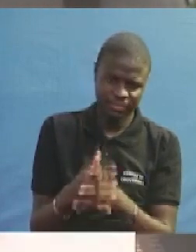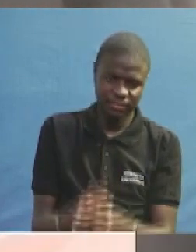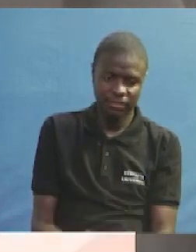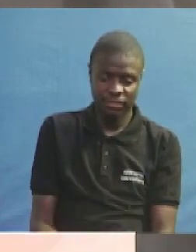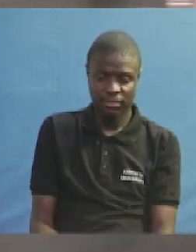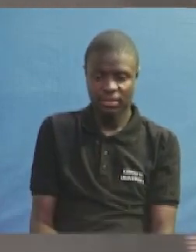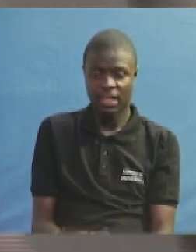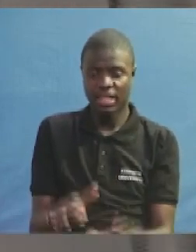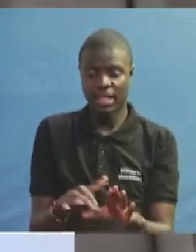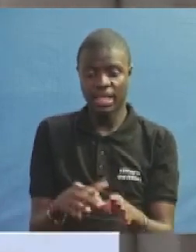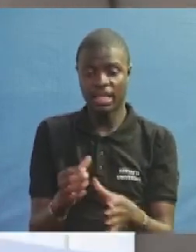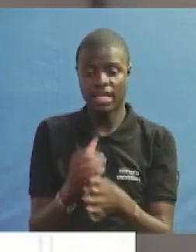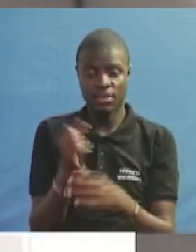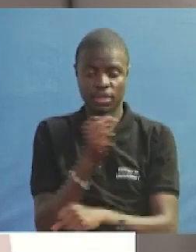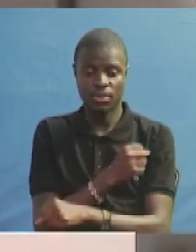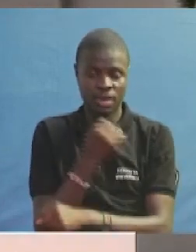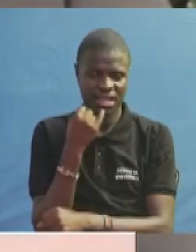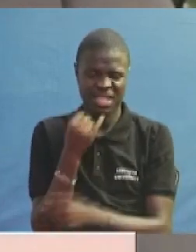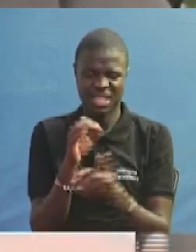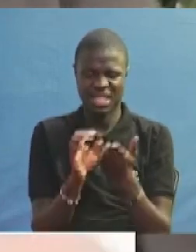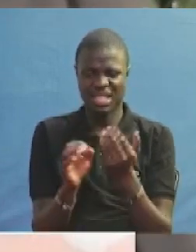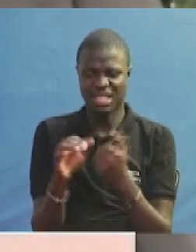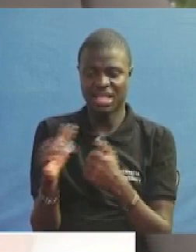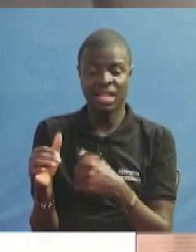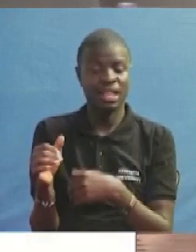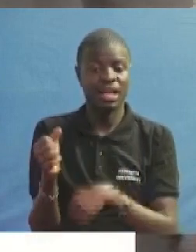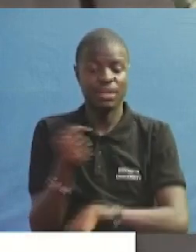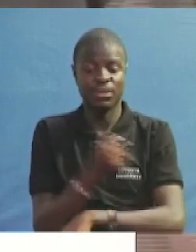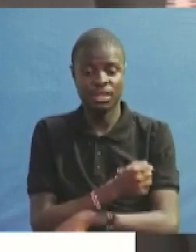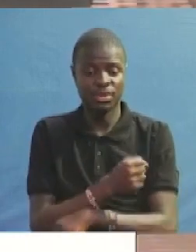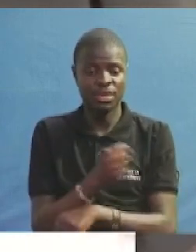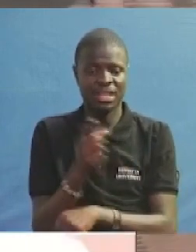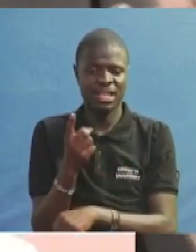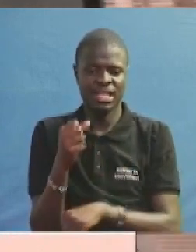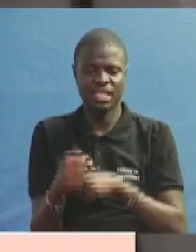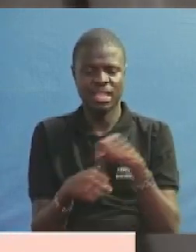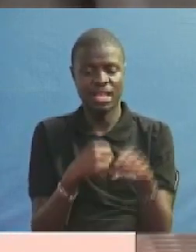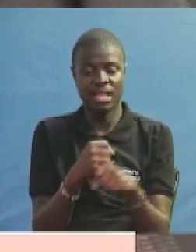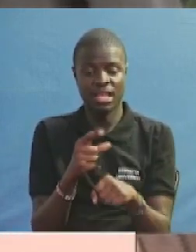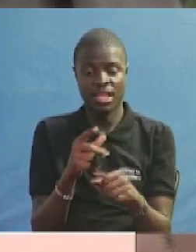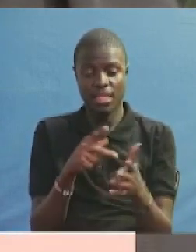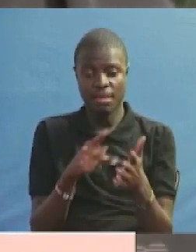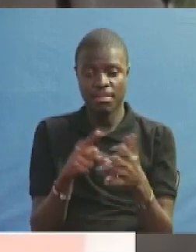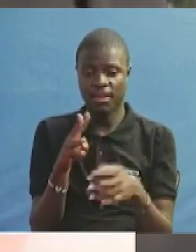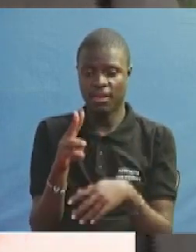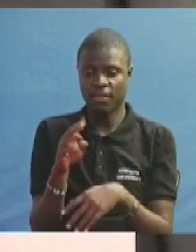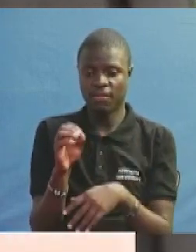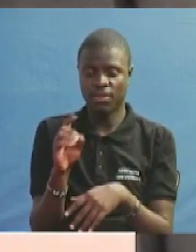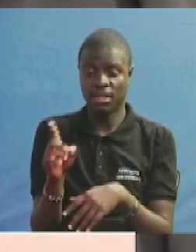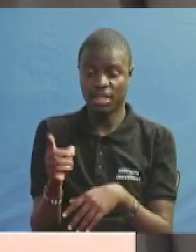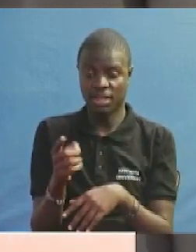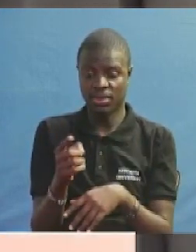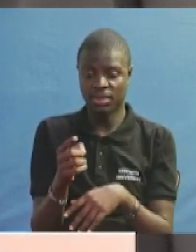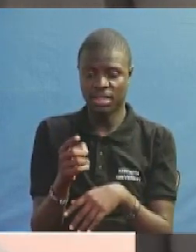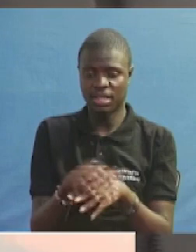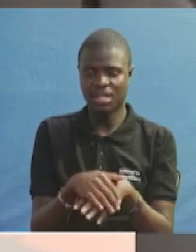kama mfano shule yetu, it is an extra county school, and annually they pay 40 plus, and mwanafunzi